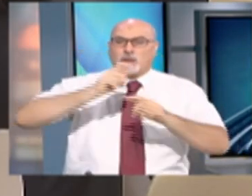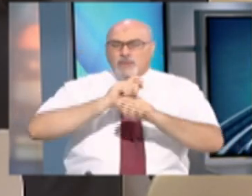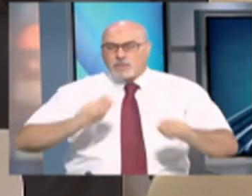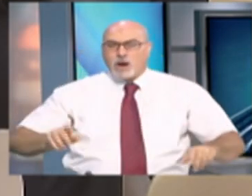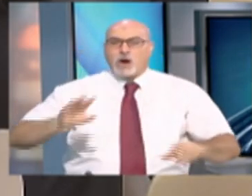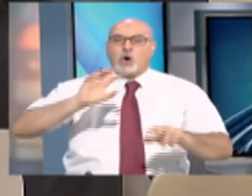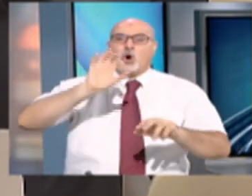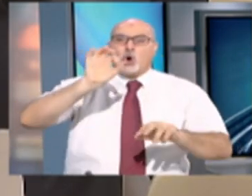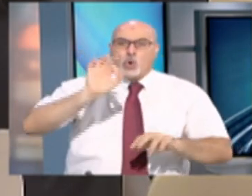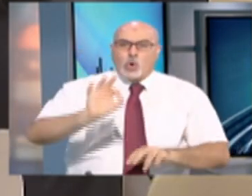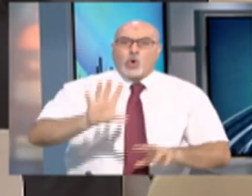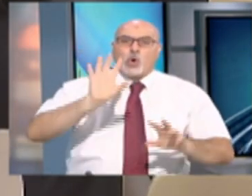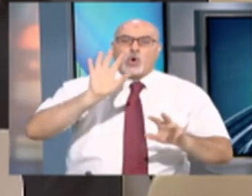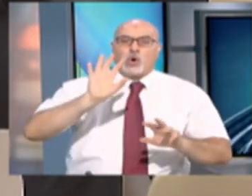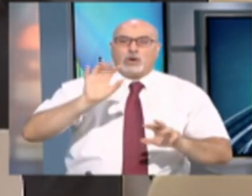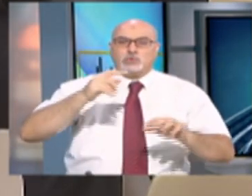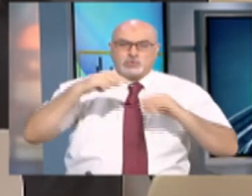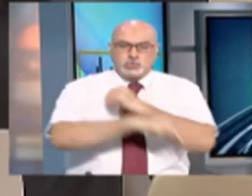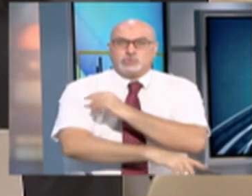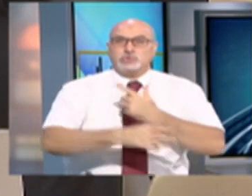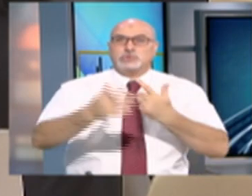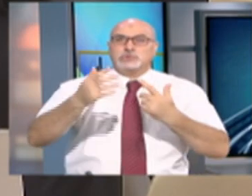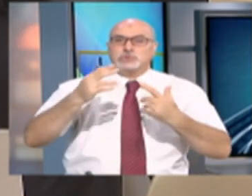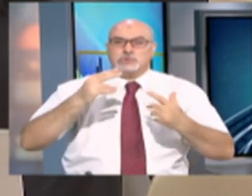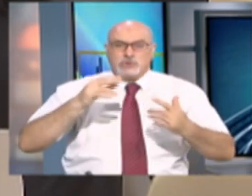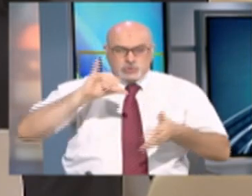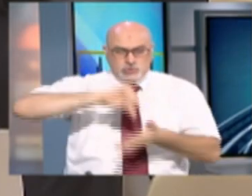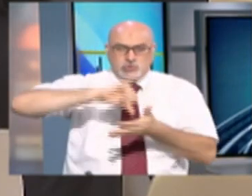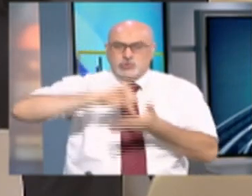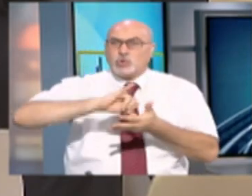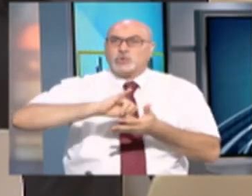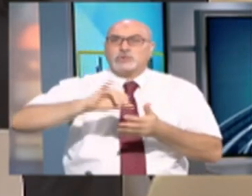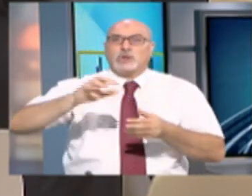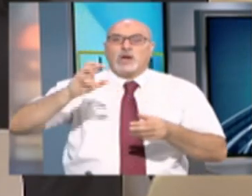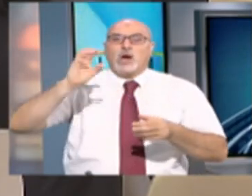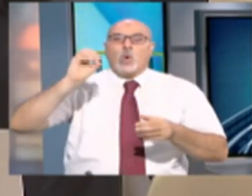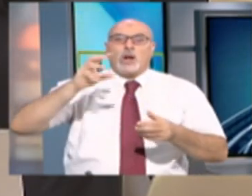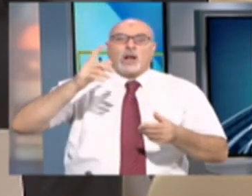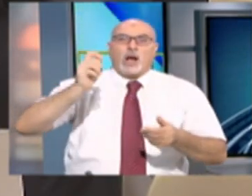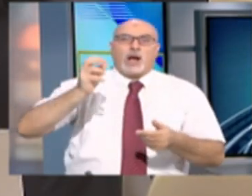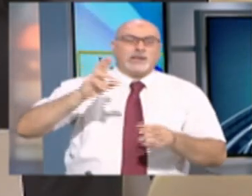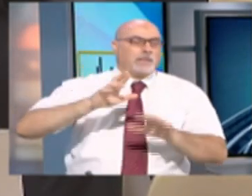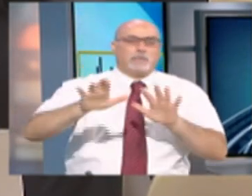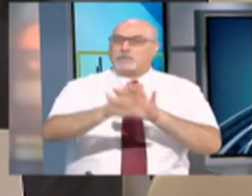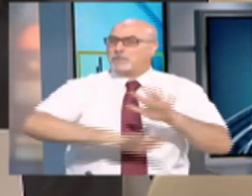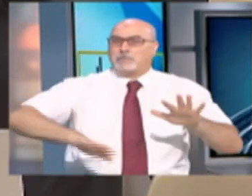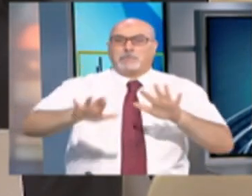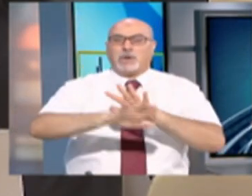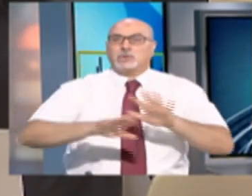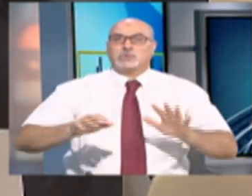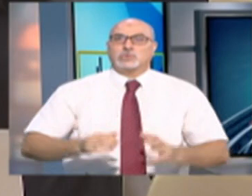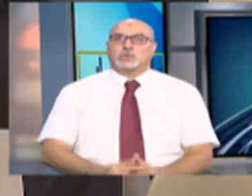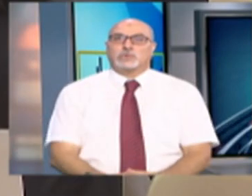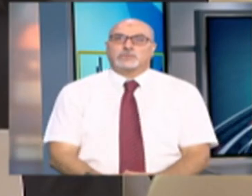وفي بطيوة، في الجنوب، في الجنوب، في الورقلة، في اضرار، في بدون ما ننسى